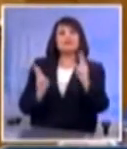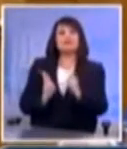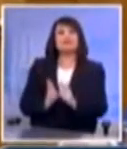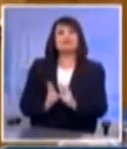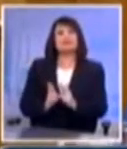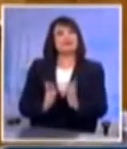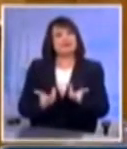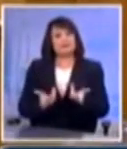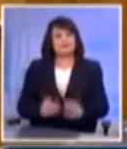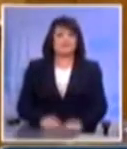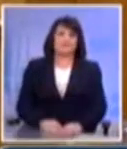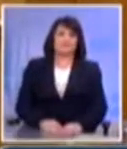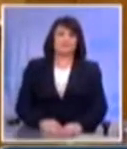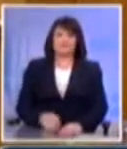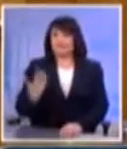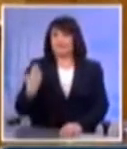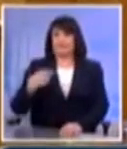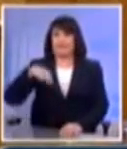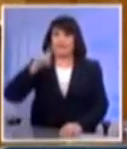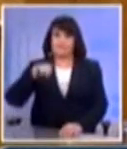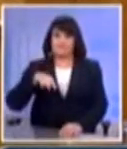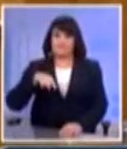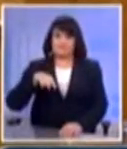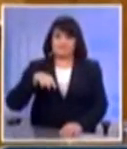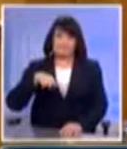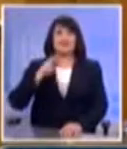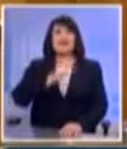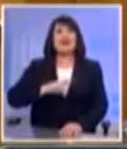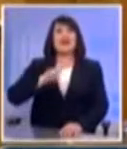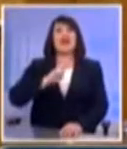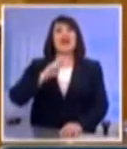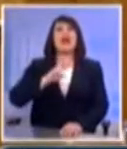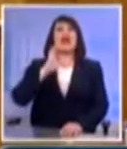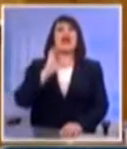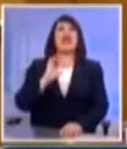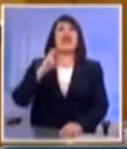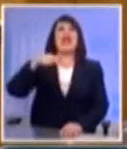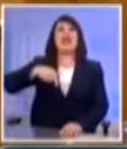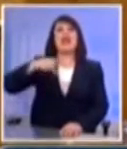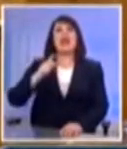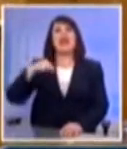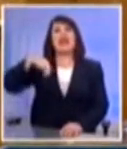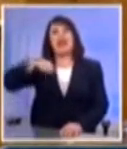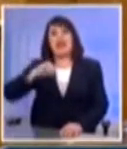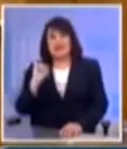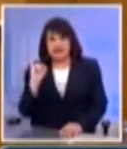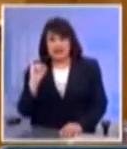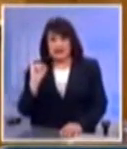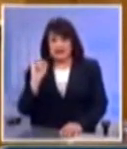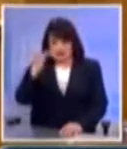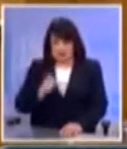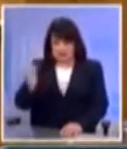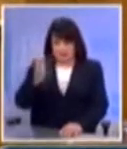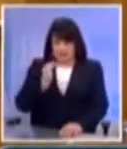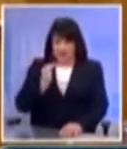Και αυτές οι δηλώσεις έρχονται λίγες μόνο μέρες μετά τις δηλώσεις Ρέγκλιν, που εξέφρασε τη βεβαιότητα ότι εντός του